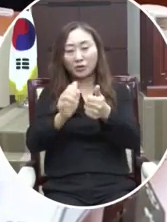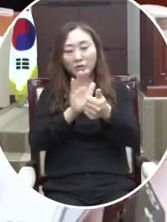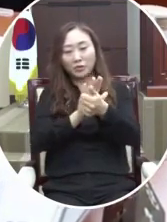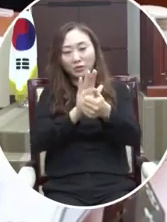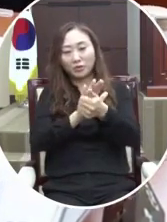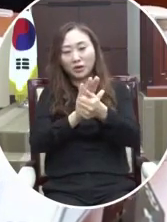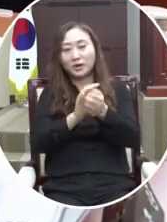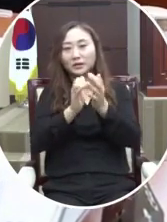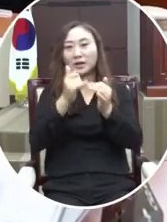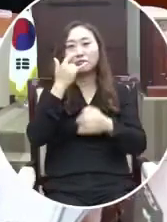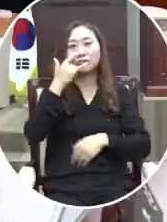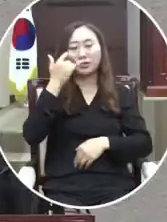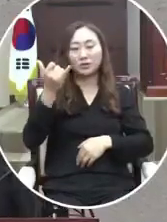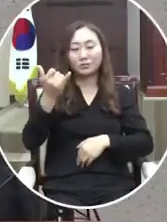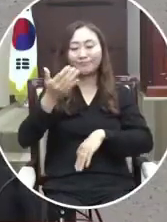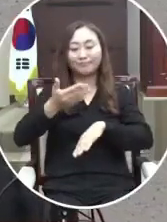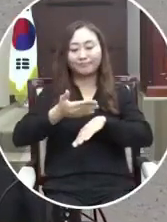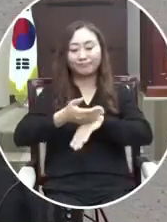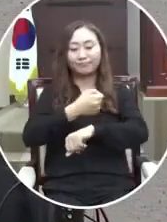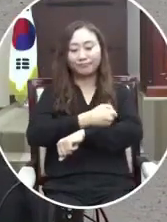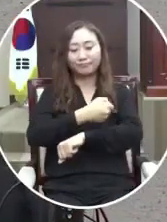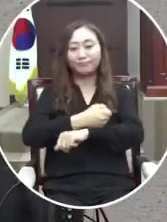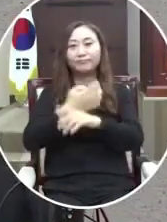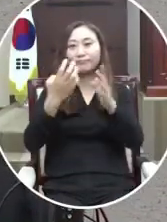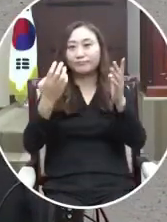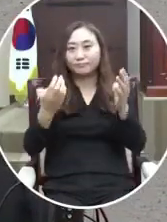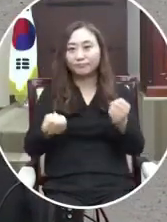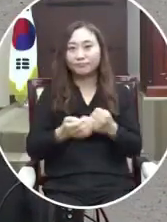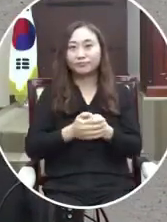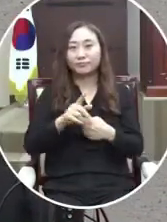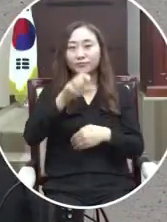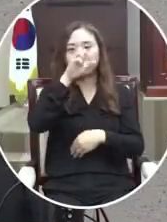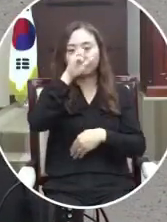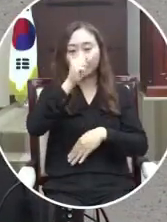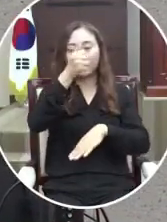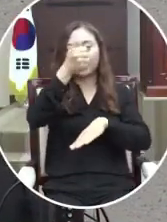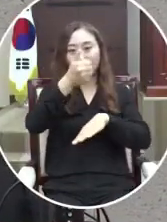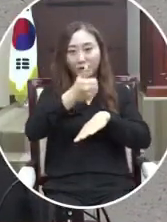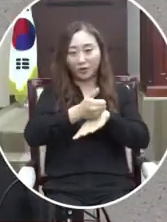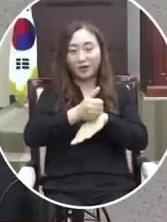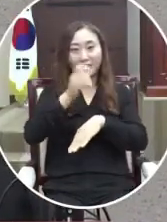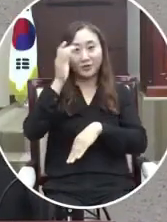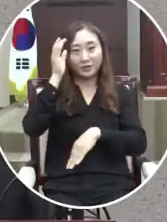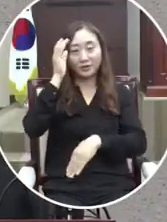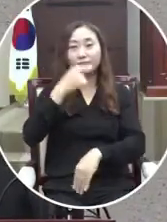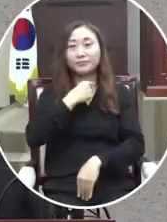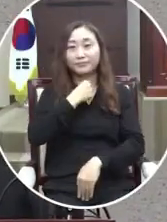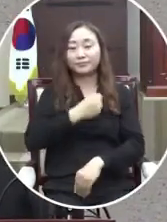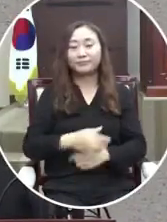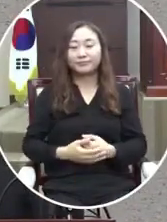뒷바라지 부모님들 고생 많이 하셨습니다. 부디 좋은 성과였기를 기원합니다.